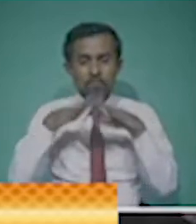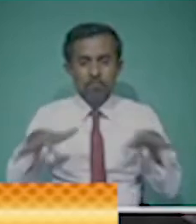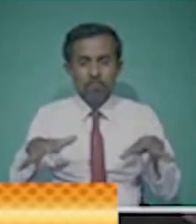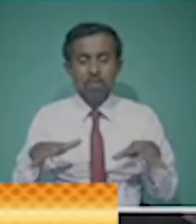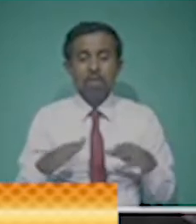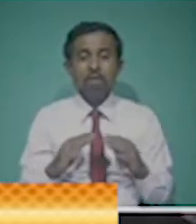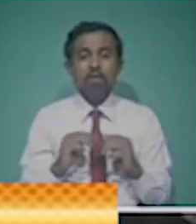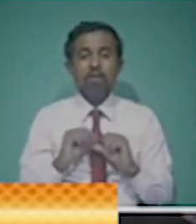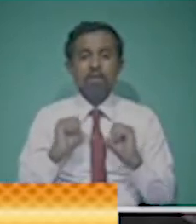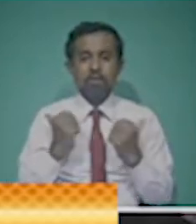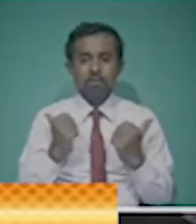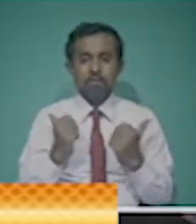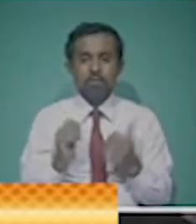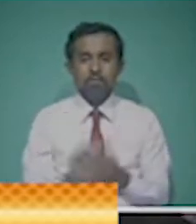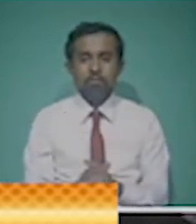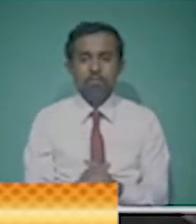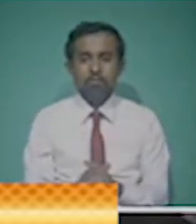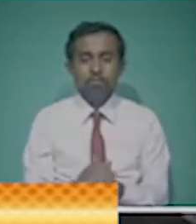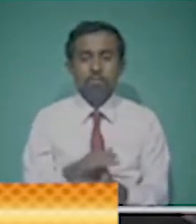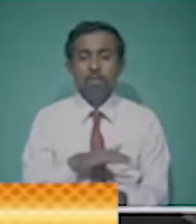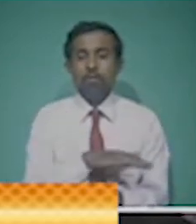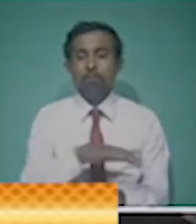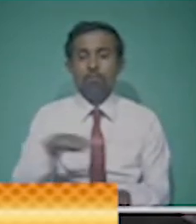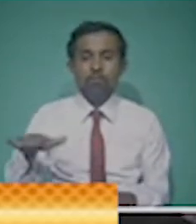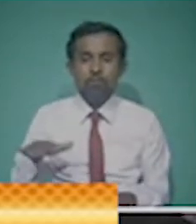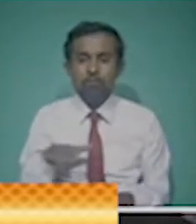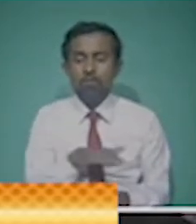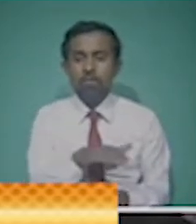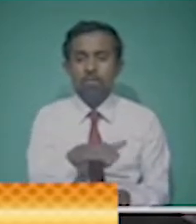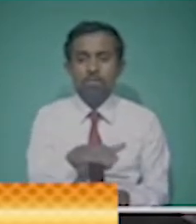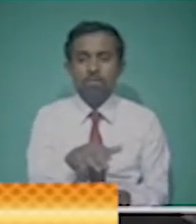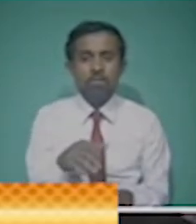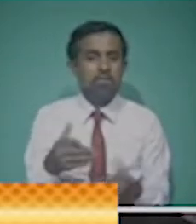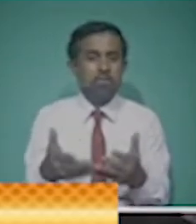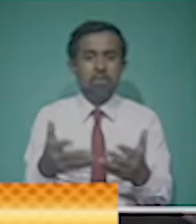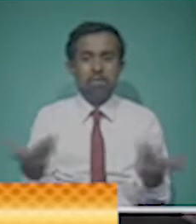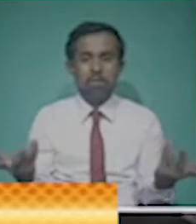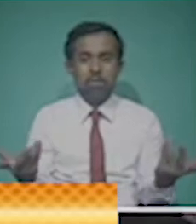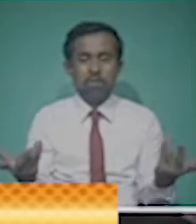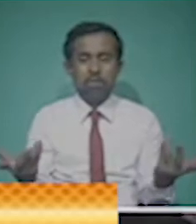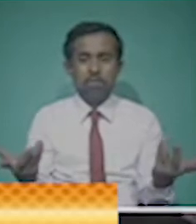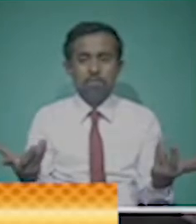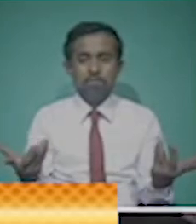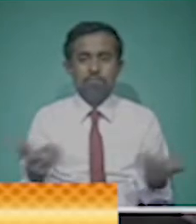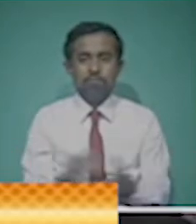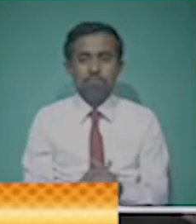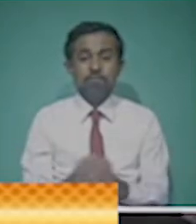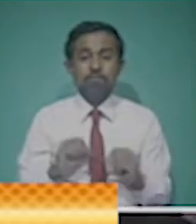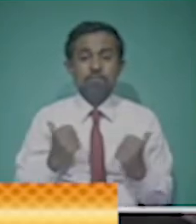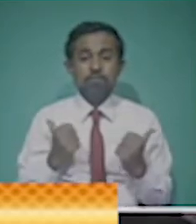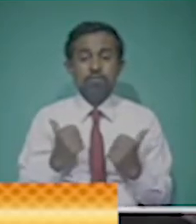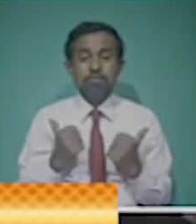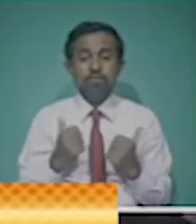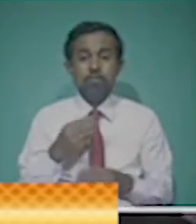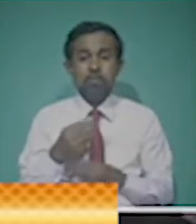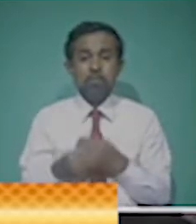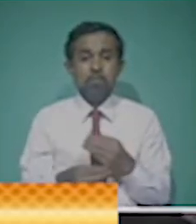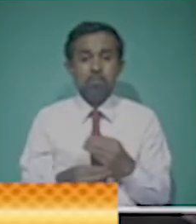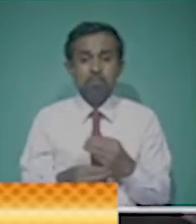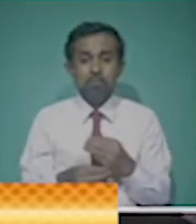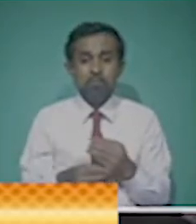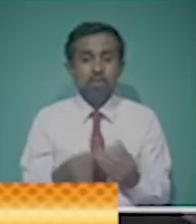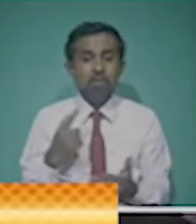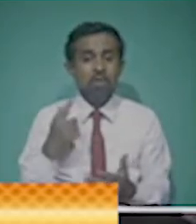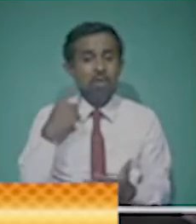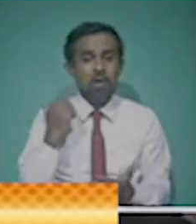பரிந்துரைக்கப்படவில்லை, காணி இல்லை, வாழ்க்கை தரம் மிக மோசமாக இருக்கின்றது. ஒரு கிட்டத்தட்ட 24-25 வீடுகள் ஒரு